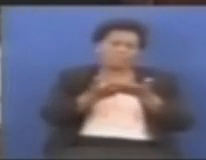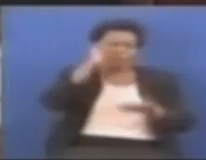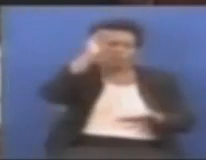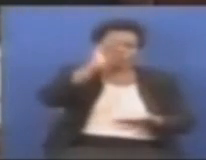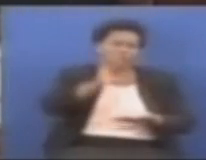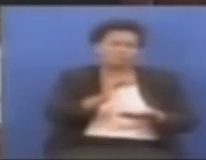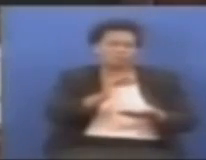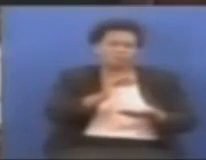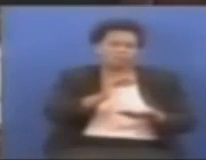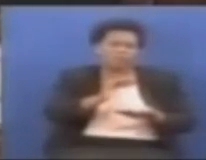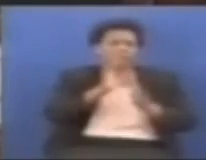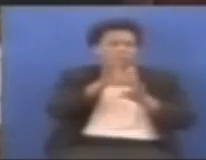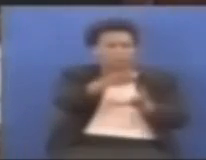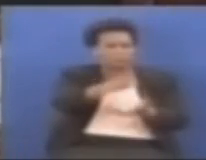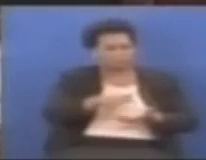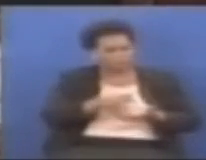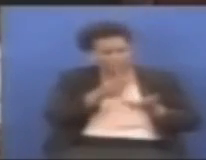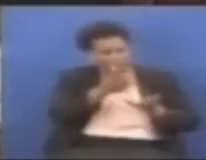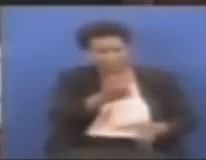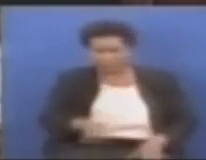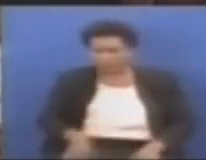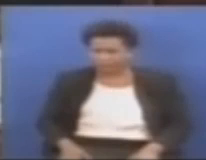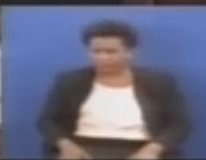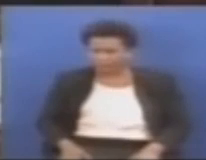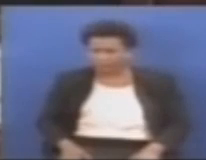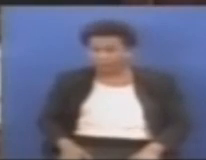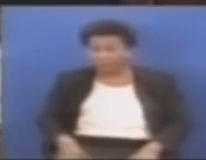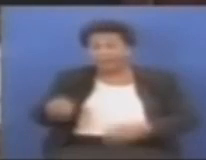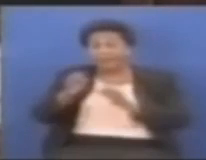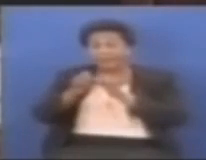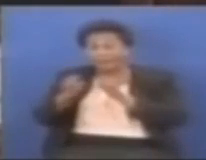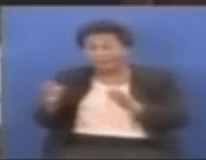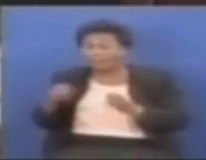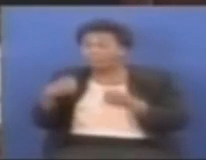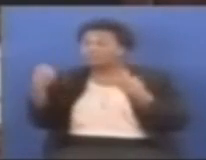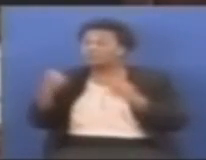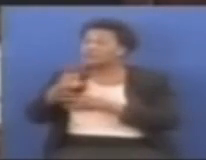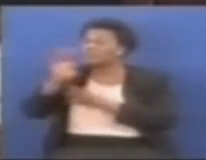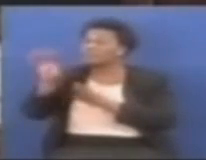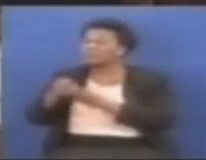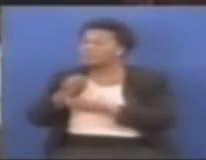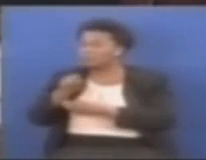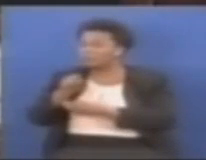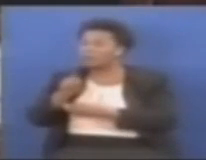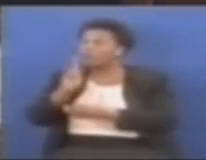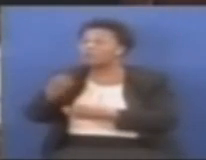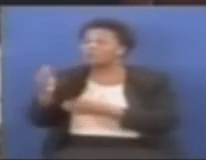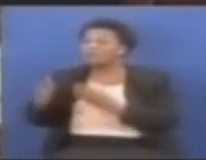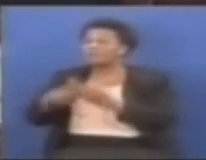vituo vya doria vinapatia vitendea kazi ikiwemo boti za kisasa ili kuimarisha ulinzi wa